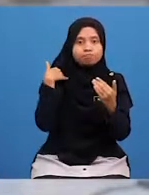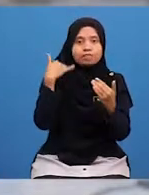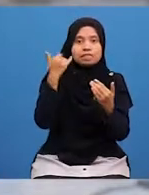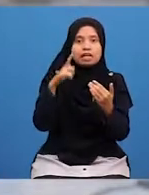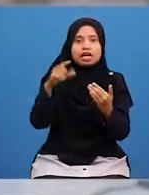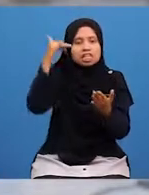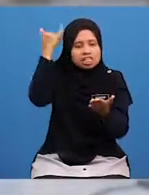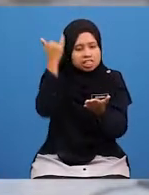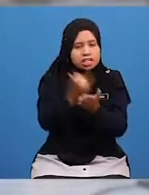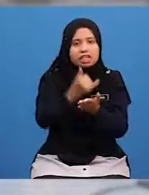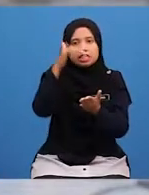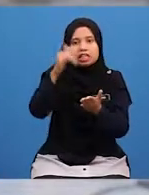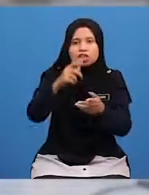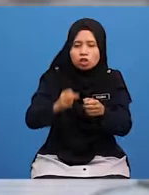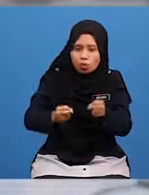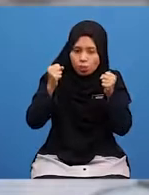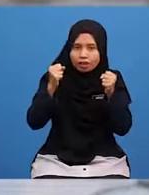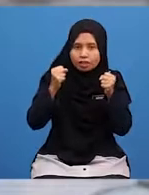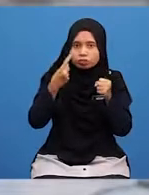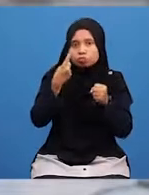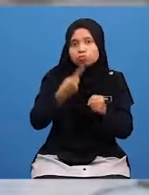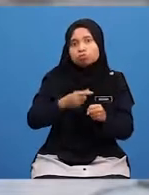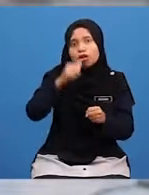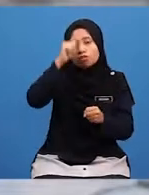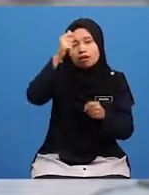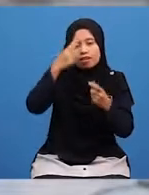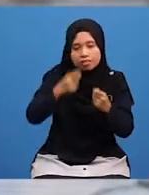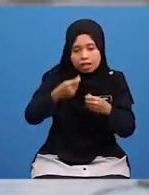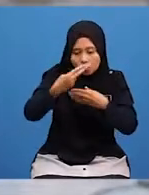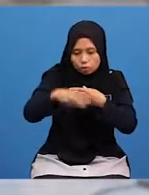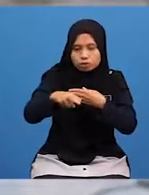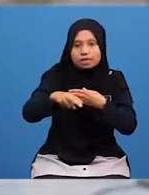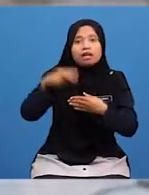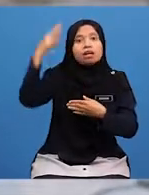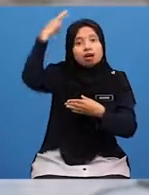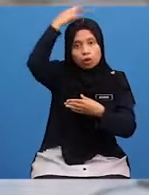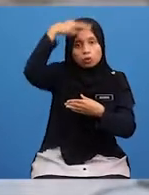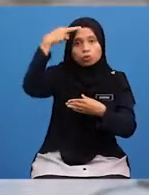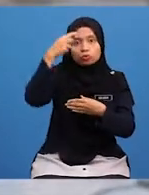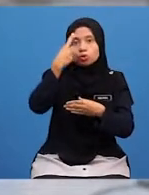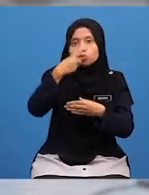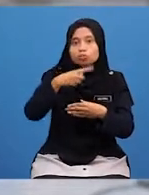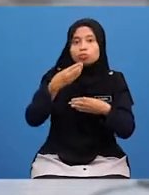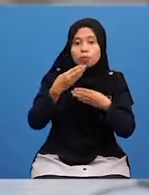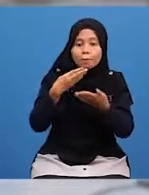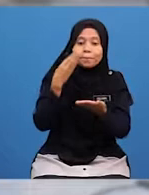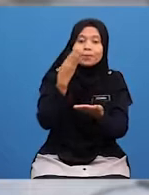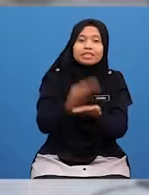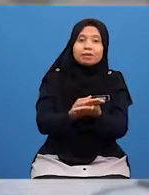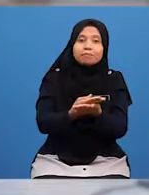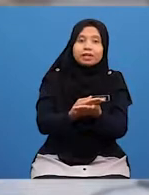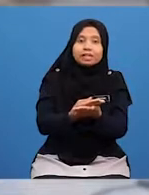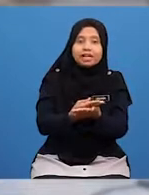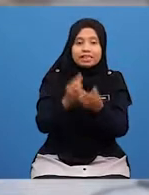yang utuh bahawa Allah telah mengutuskan para Rasul untuk menyampaikan risalahnya.